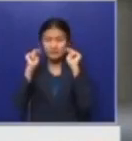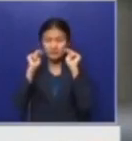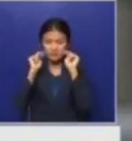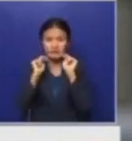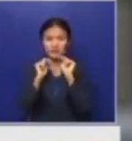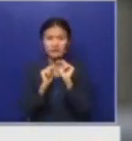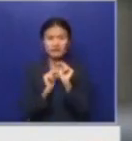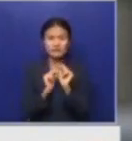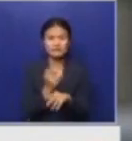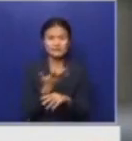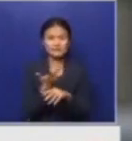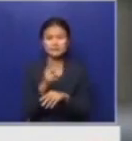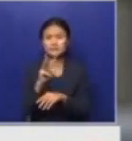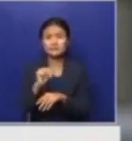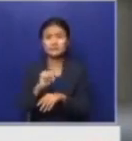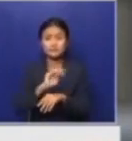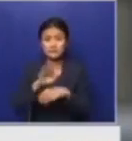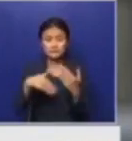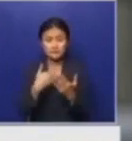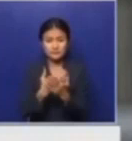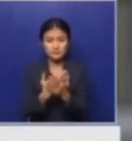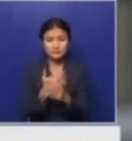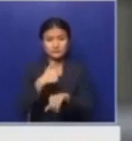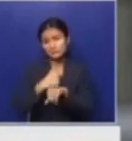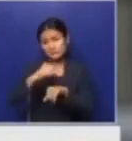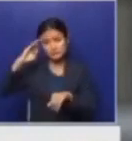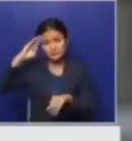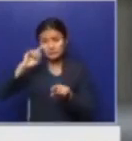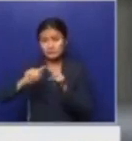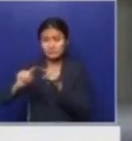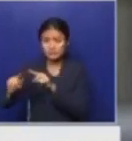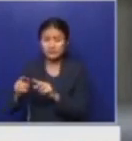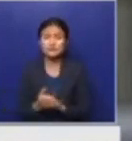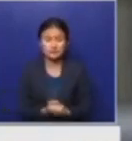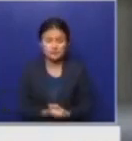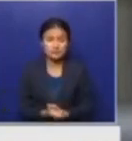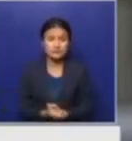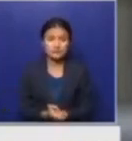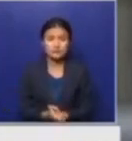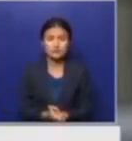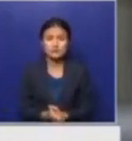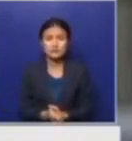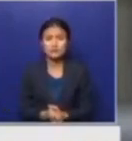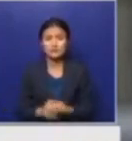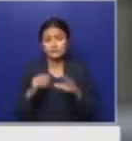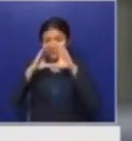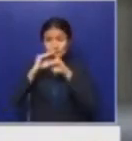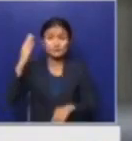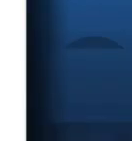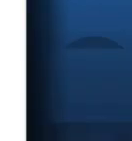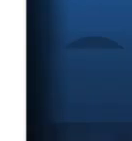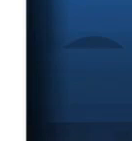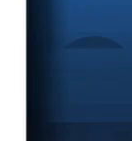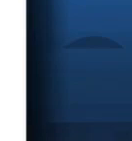ามจะกดดันว่าต่อไปนี้ห้ามสถาบันการศึกษาต่างๆให้นักศึกษาใช้พื้นที่จัดการชุมนุมอีกต่อไปนะครับแล้